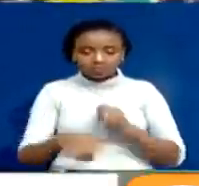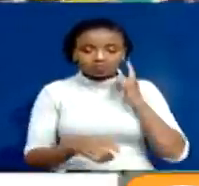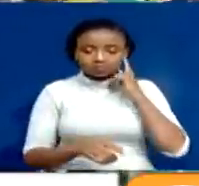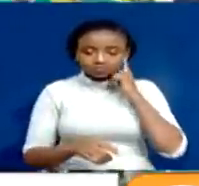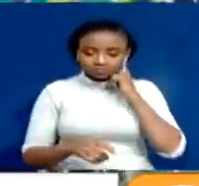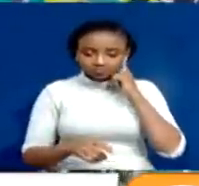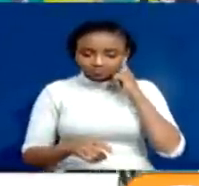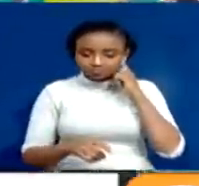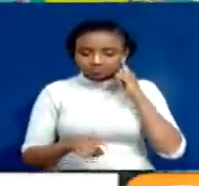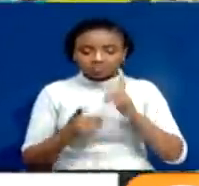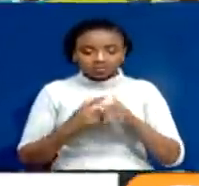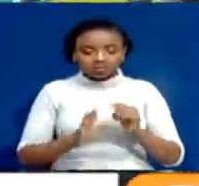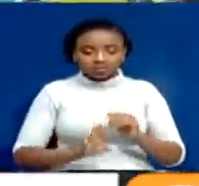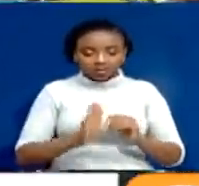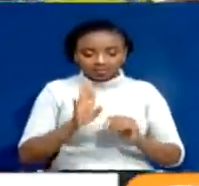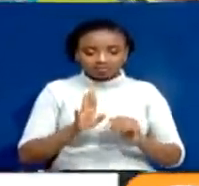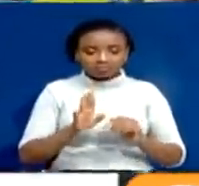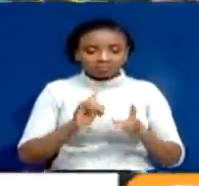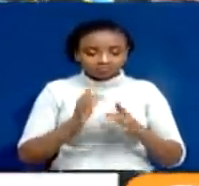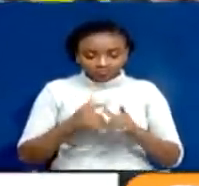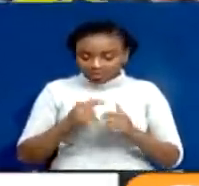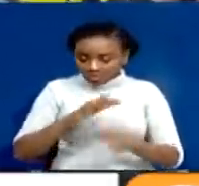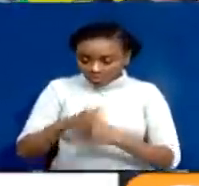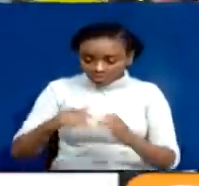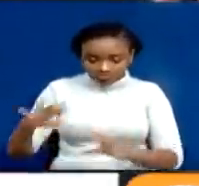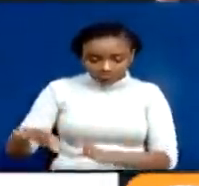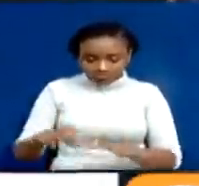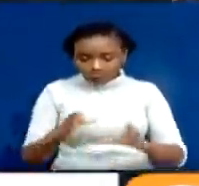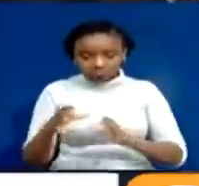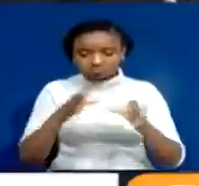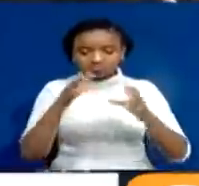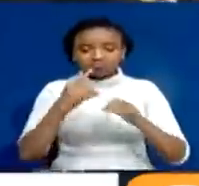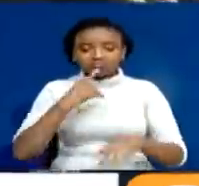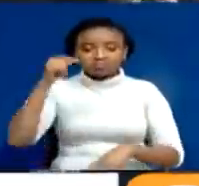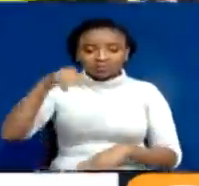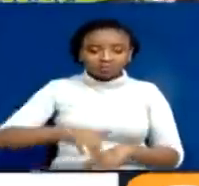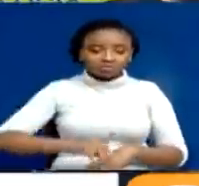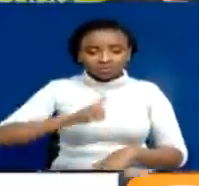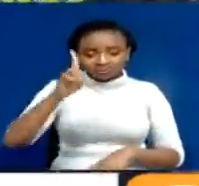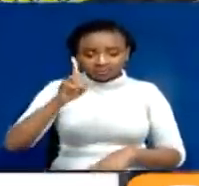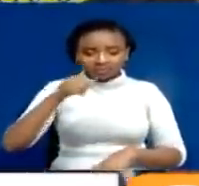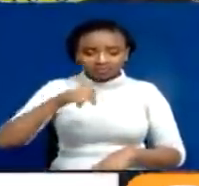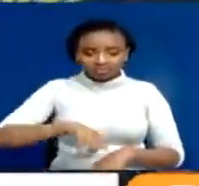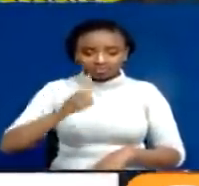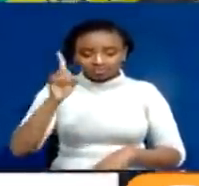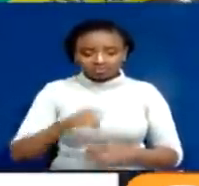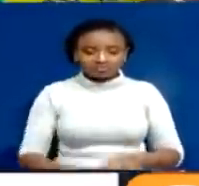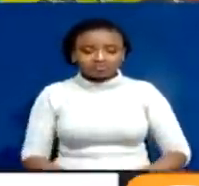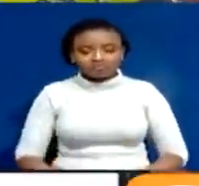bottom, alafu tuende up, na kila mtu, yani munasema bottom alafu up. Yani bottom